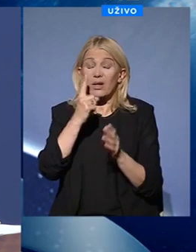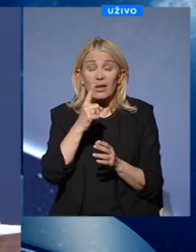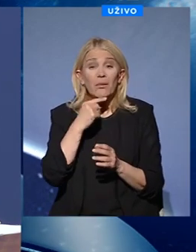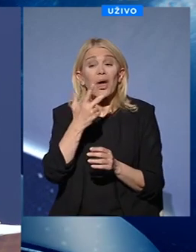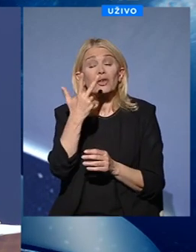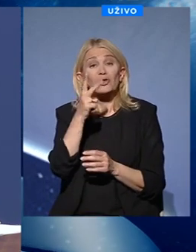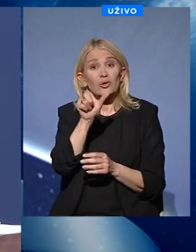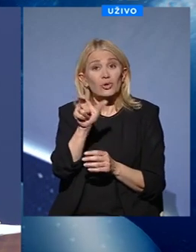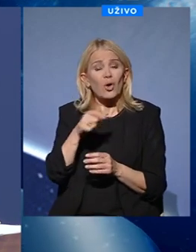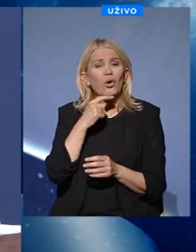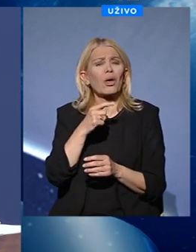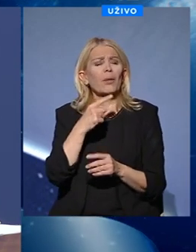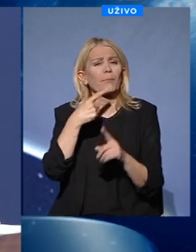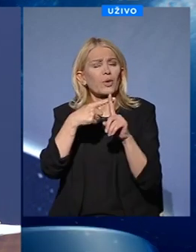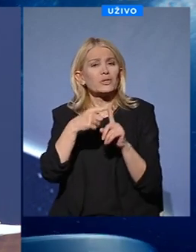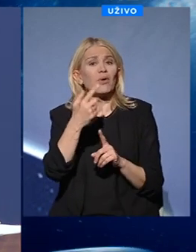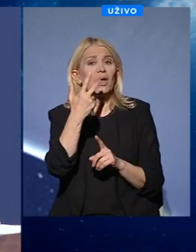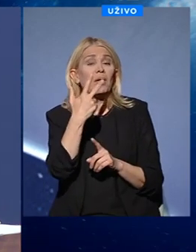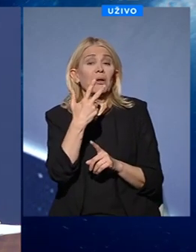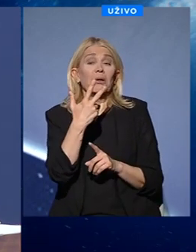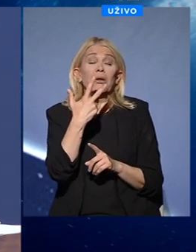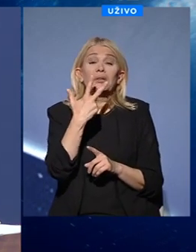uzrokovano, dvoje negativno,